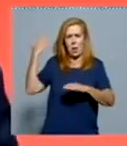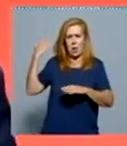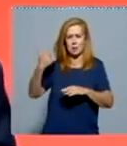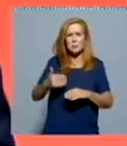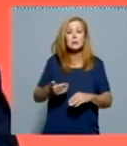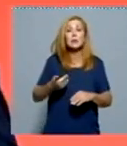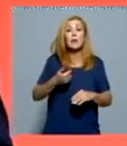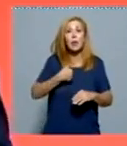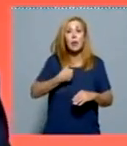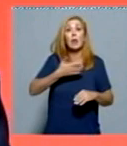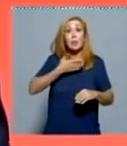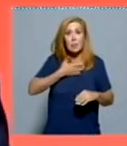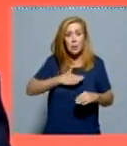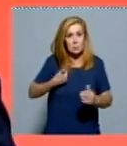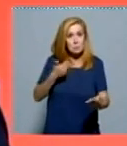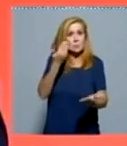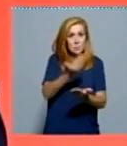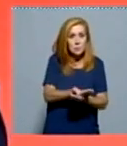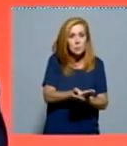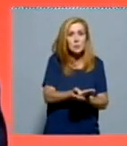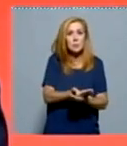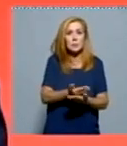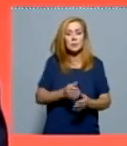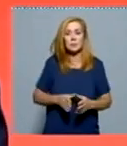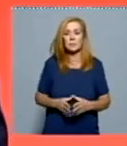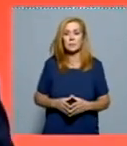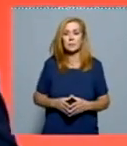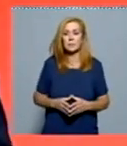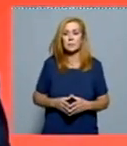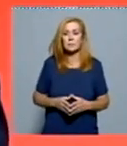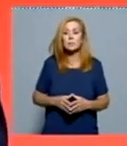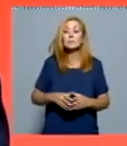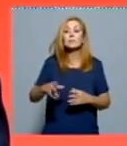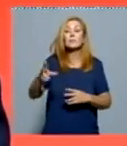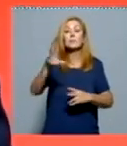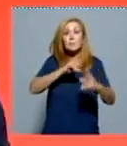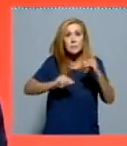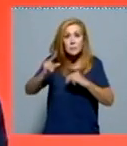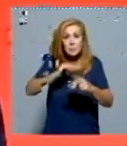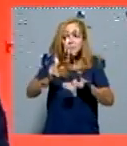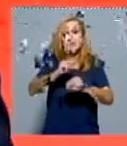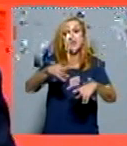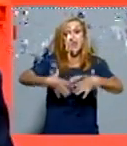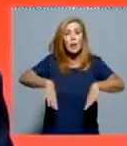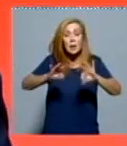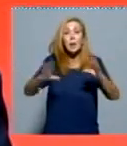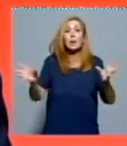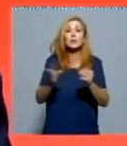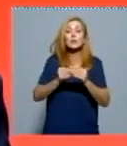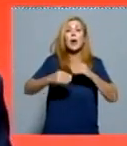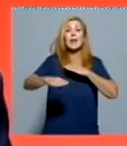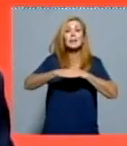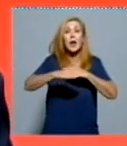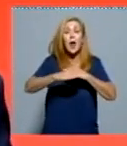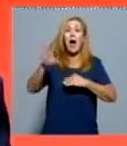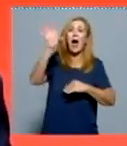η χώρα να αξιοποιήσει την έναρξη των διαπραγματεύσεων για την Τελωνιακή Ένωση Ευρωπαϊκής